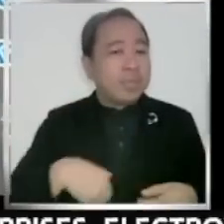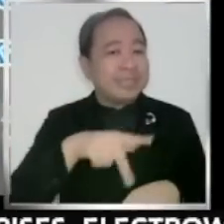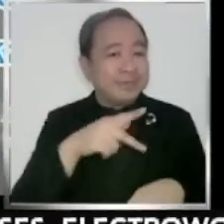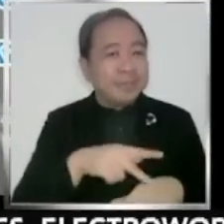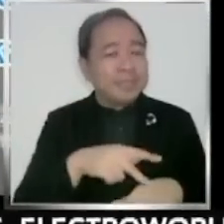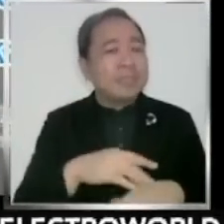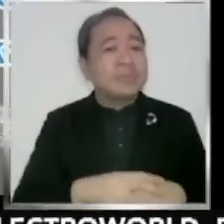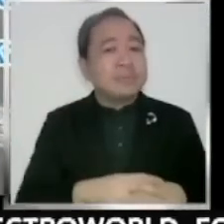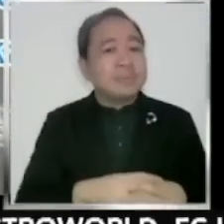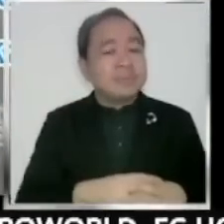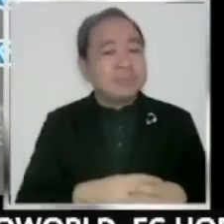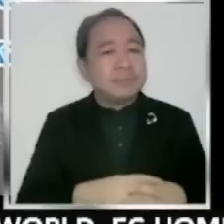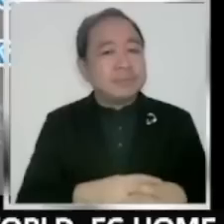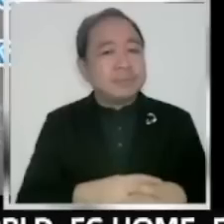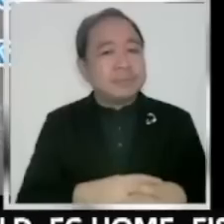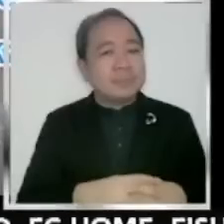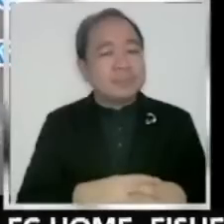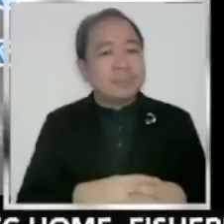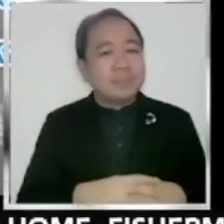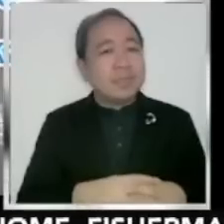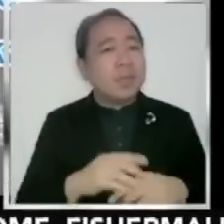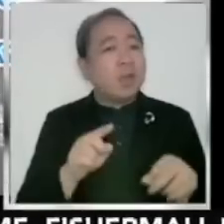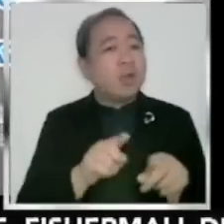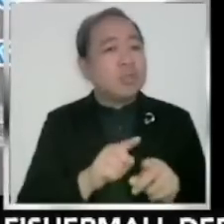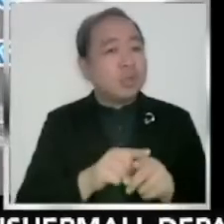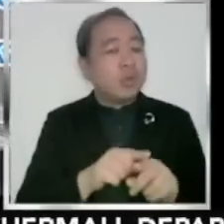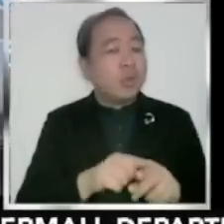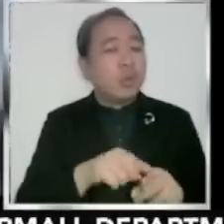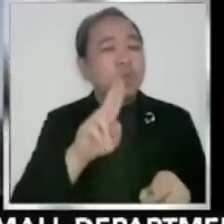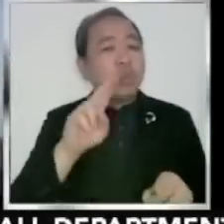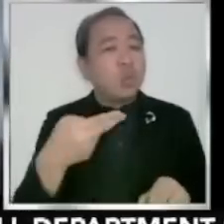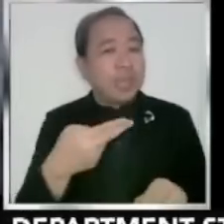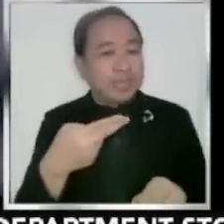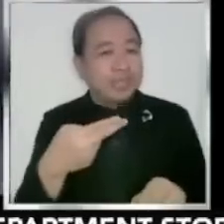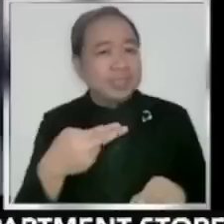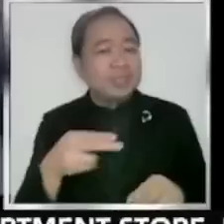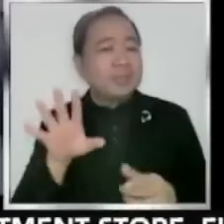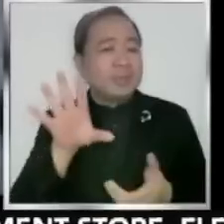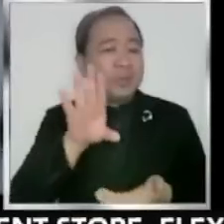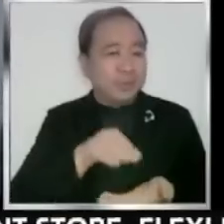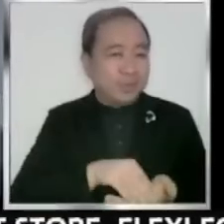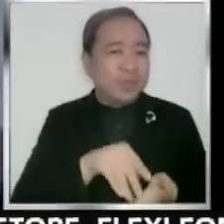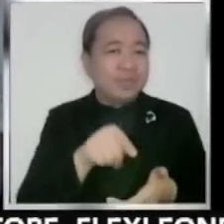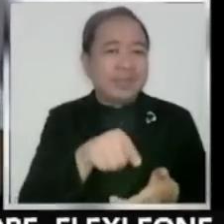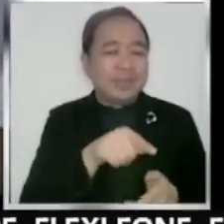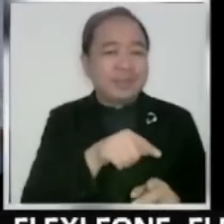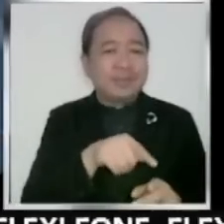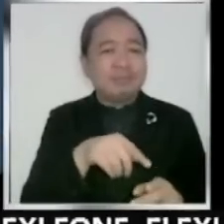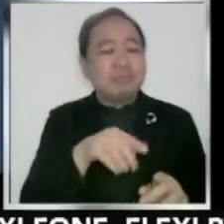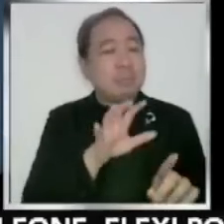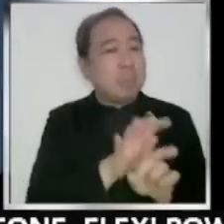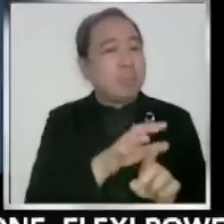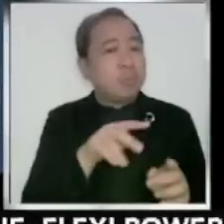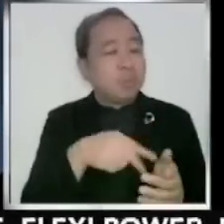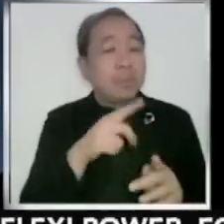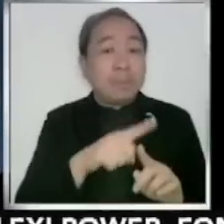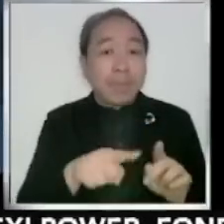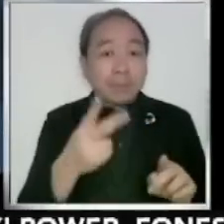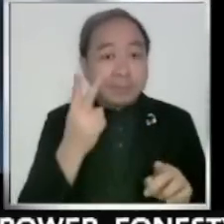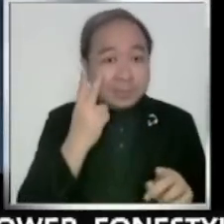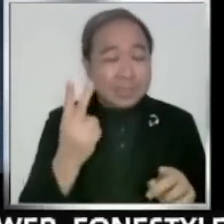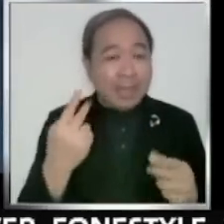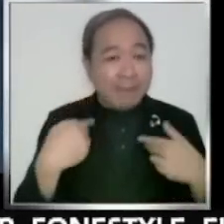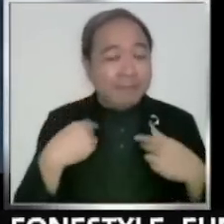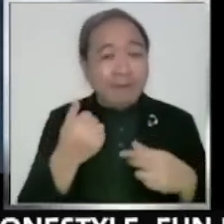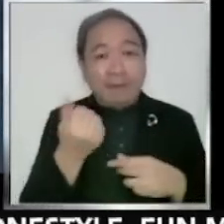Pati ang unang hirit barkada, nakisabay na rin sa trend. But wait, there's more! Ang latest contender